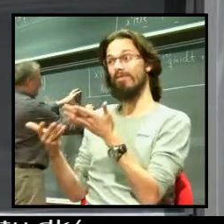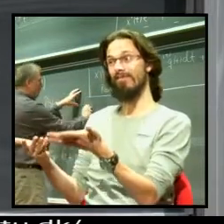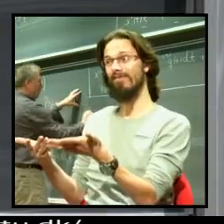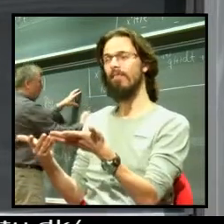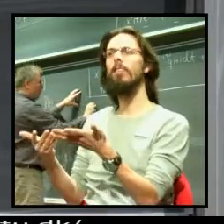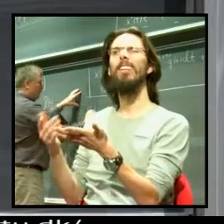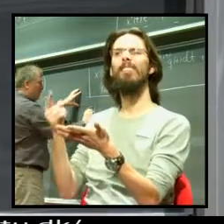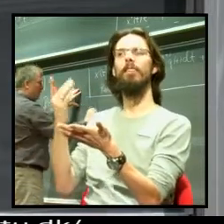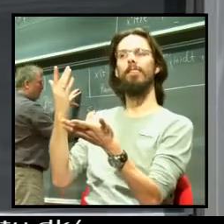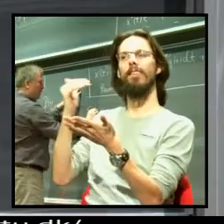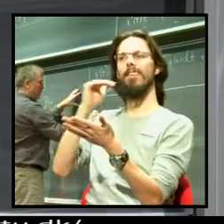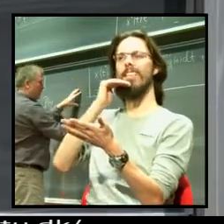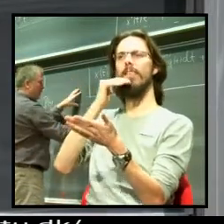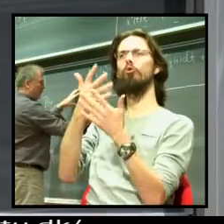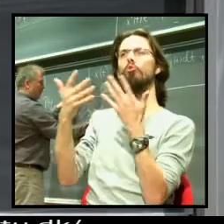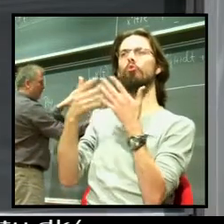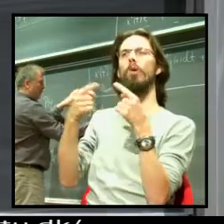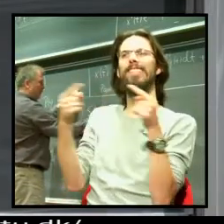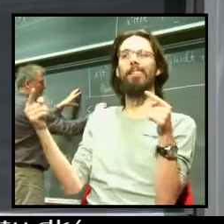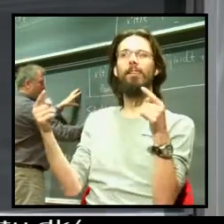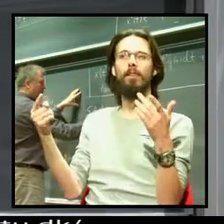Det var det, der hed struktursætningen.